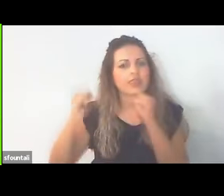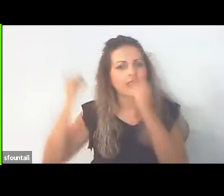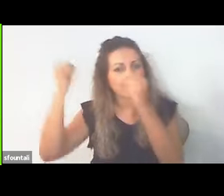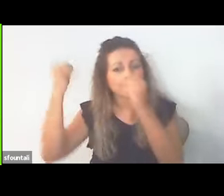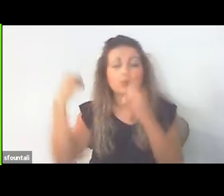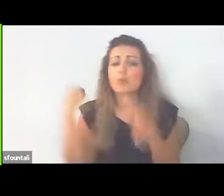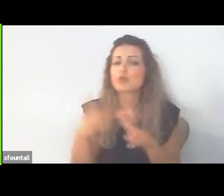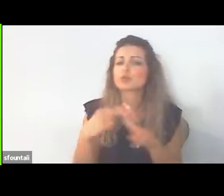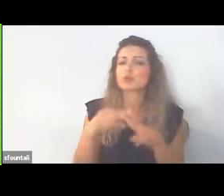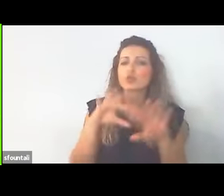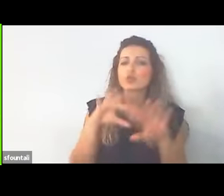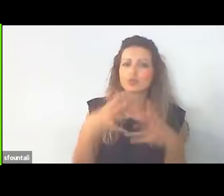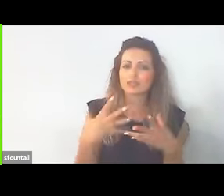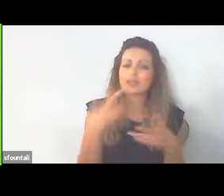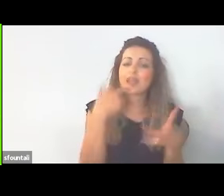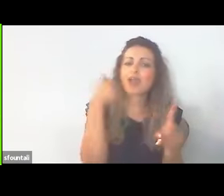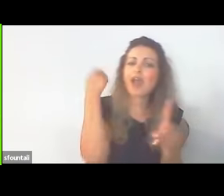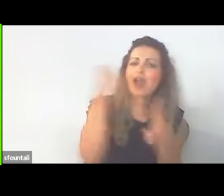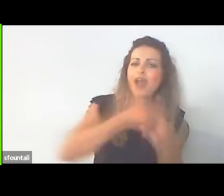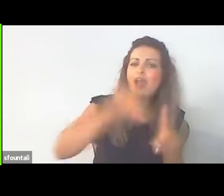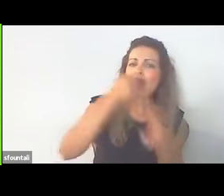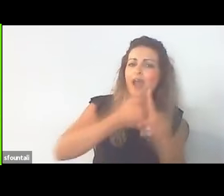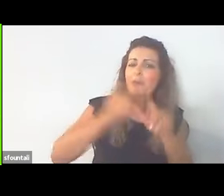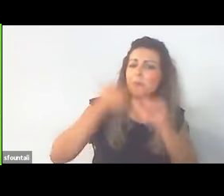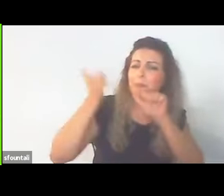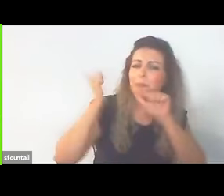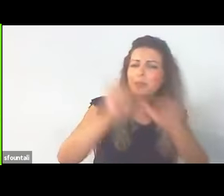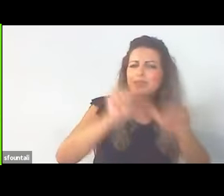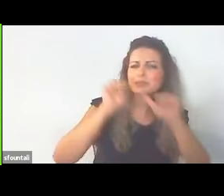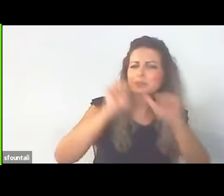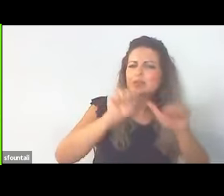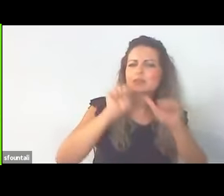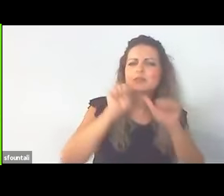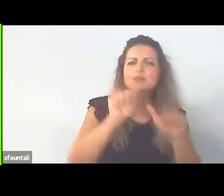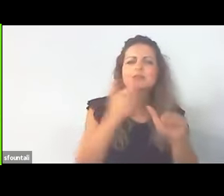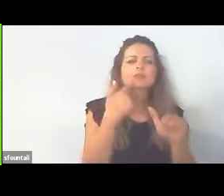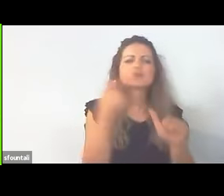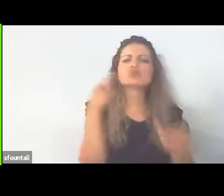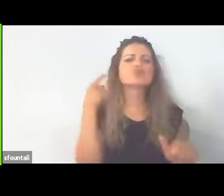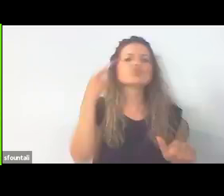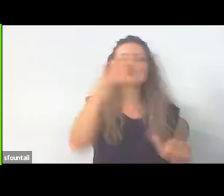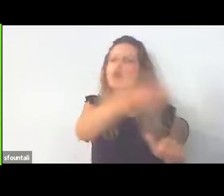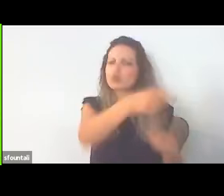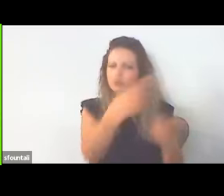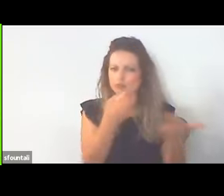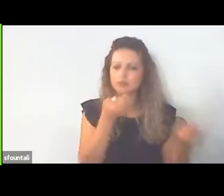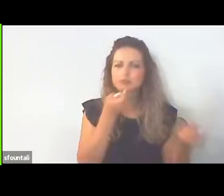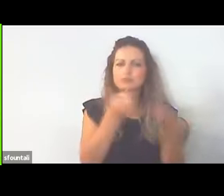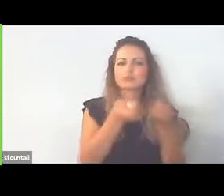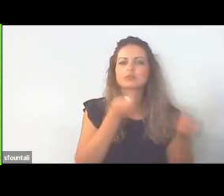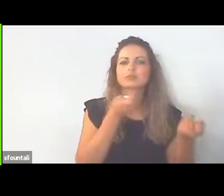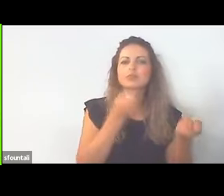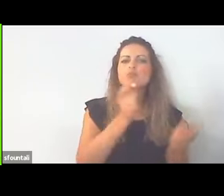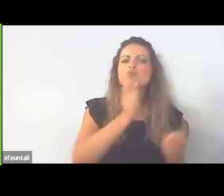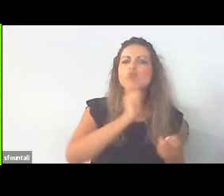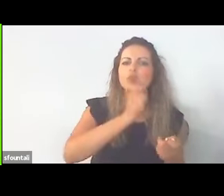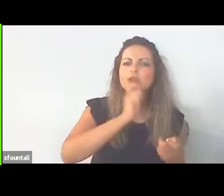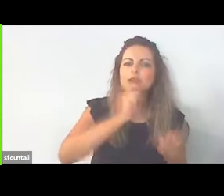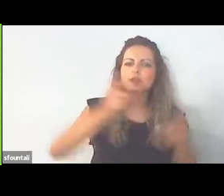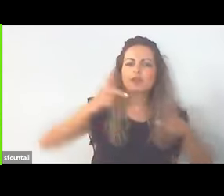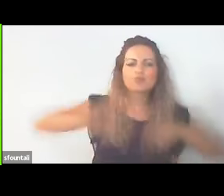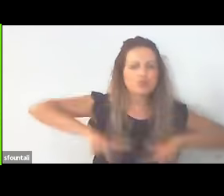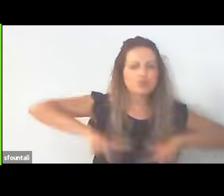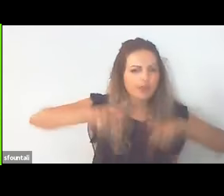και η άσκηση πίεσης στις αρμόδιες αρχές και στους φορείς, και πρωτευόντως φυσικά στο αρμόδιο Υπουργείο, αλλά και σε όλους τους φορείς